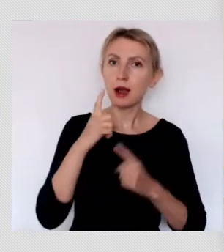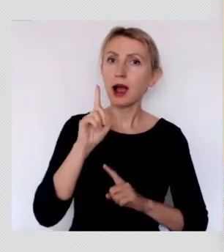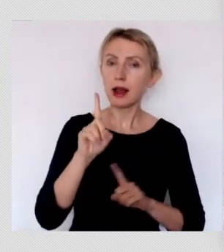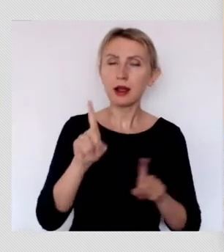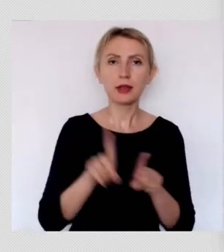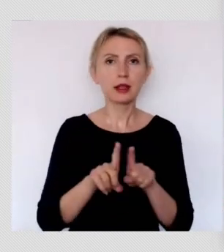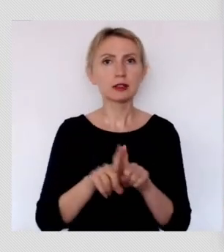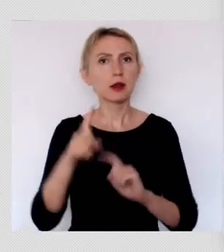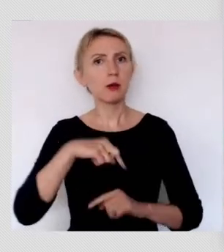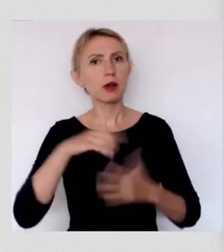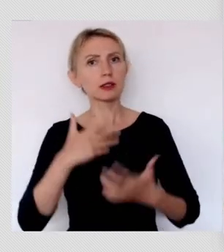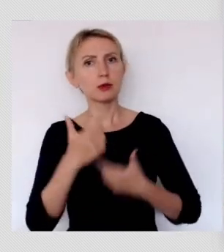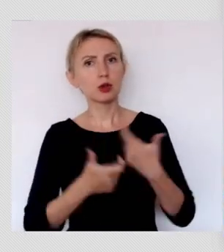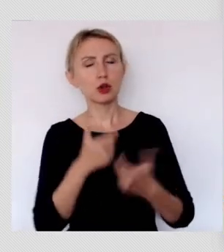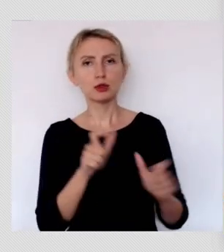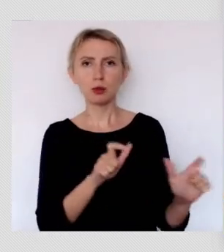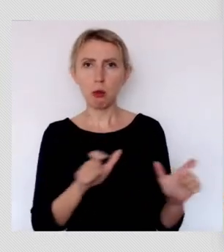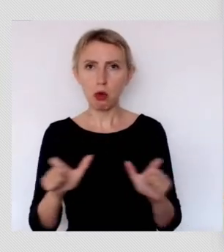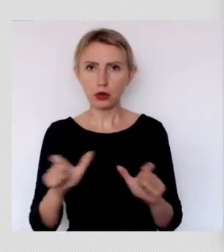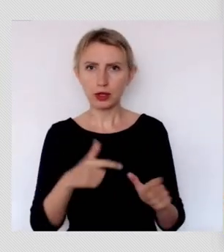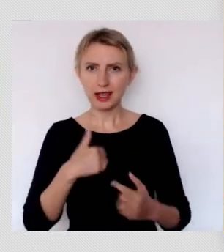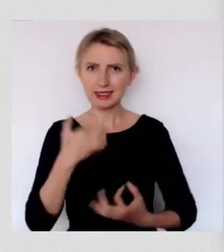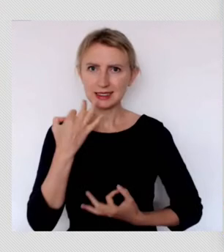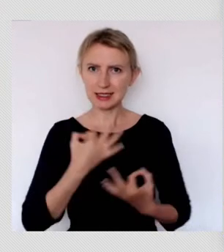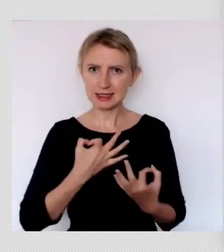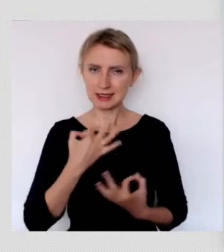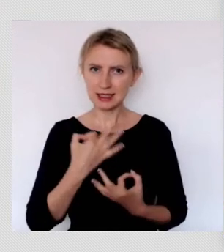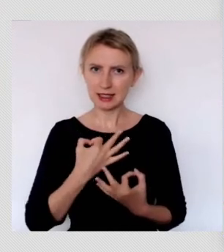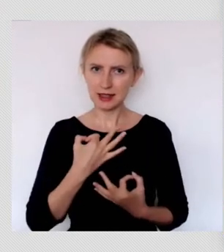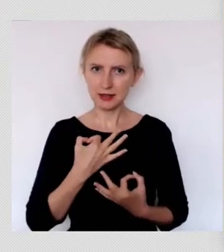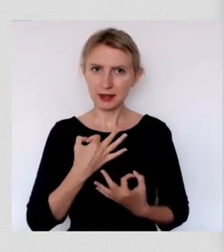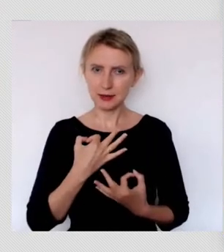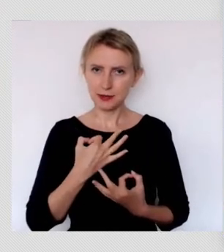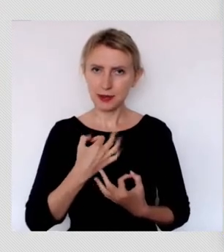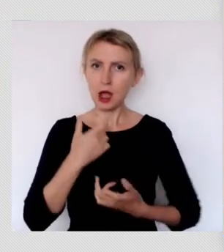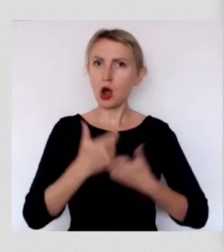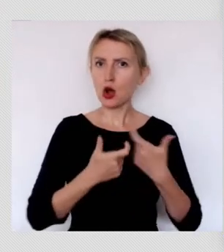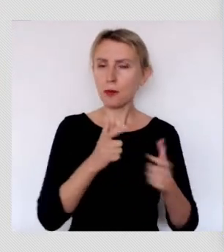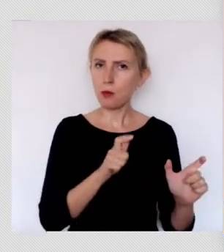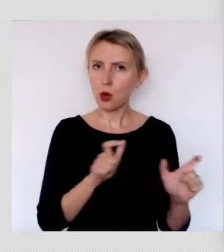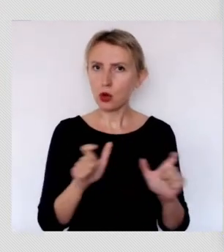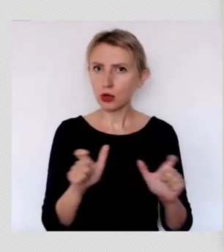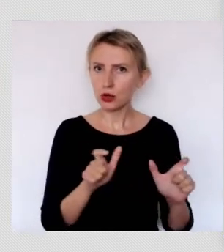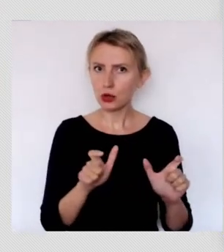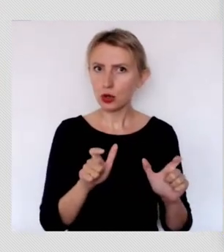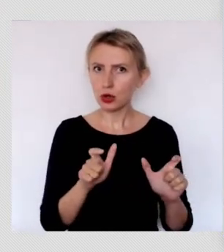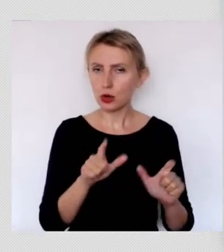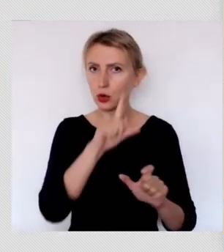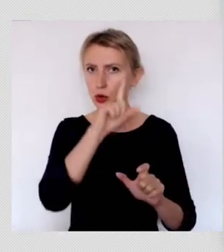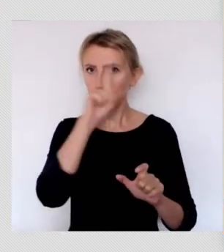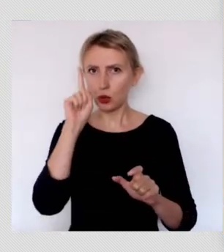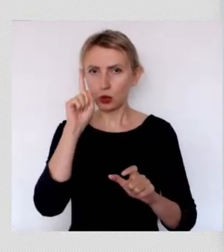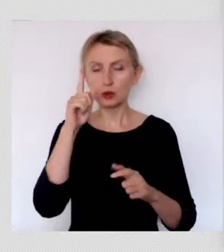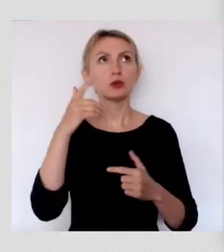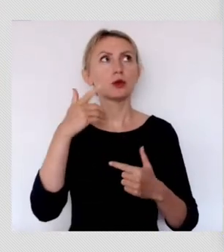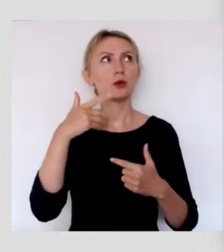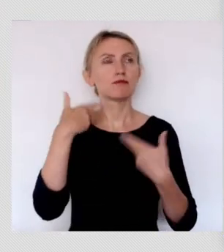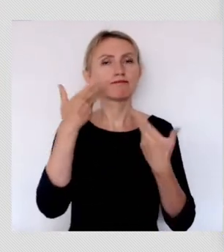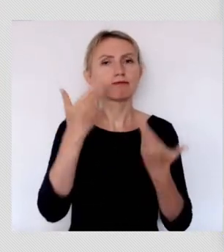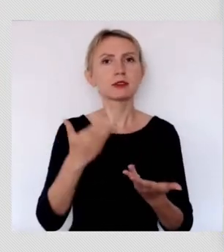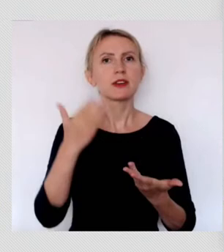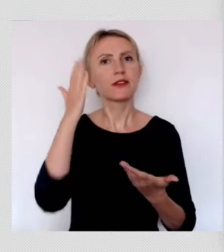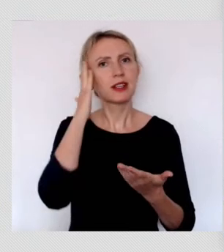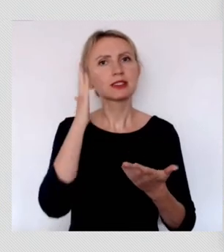jednocześnie chcemy robić monitoring i zastanawiam się, czy robiąc monitoring i idąc do ludzi z tą wiedzą, że jest źle